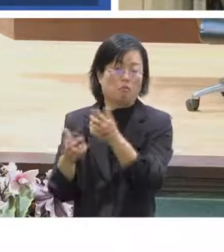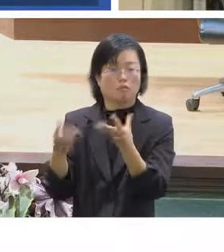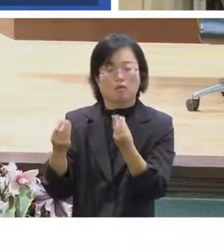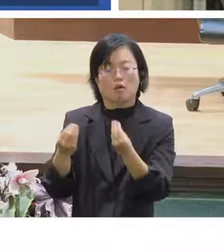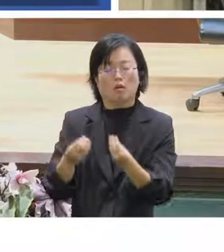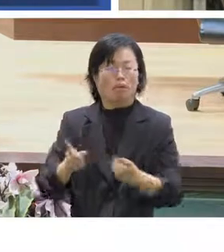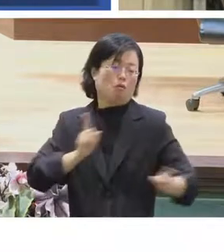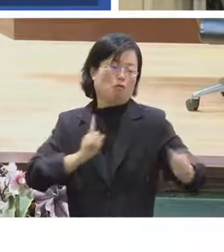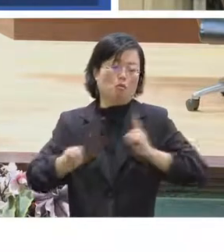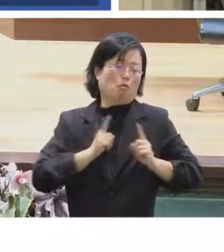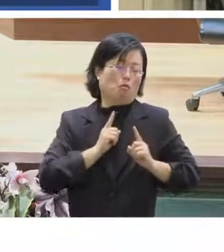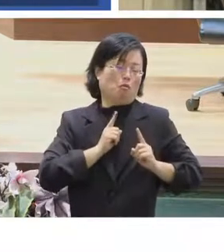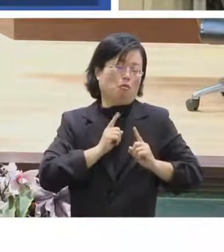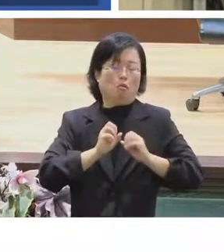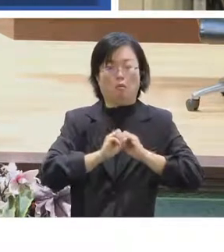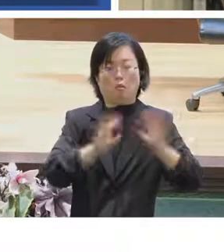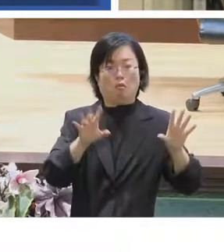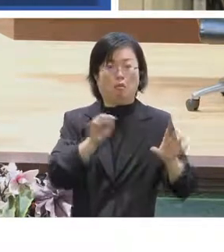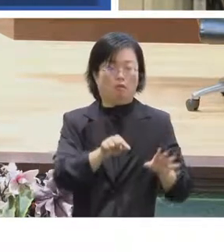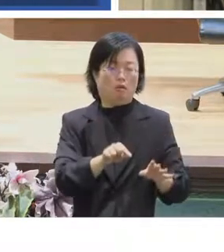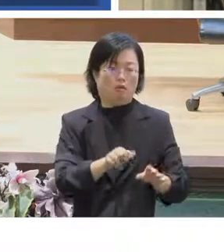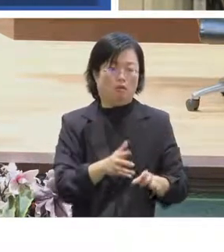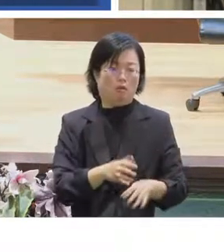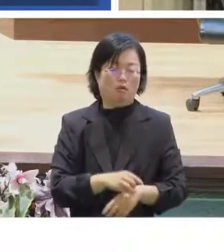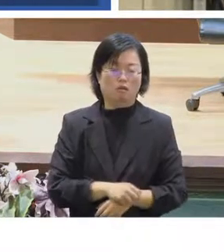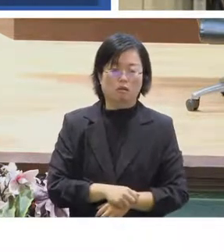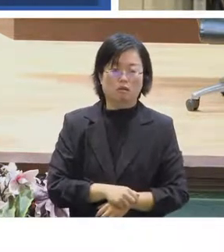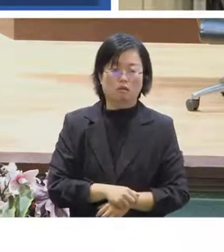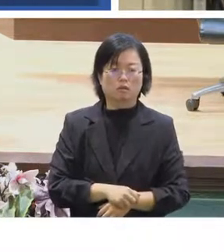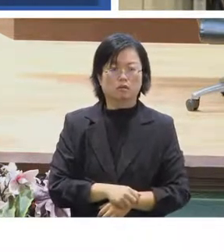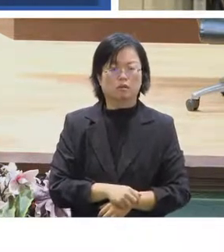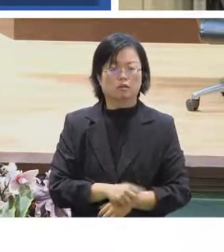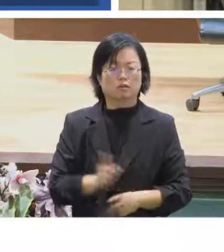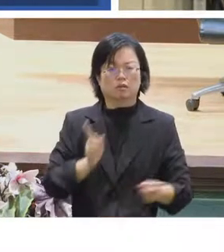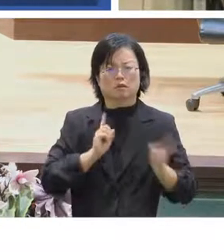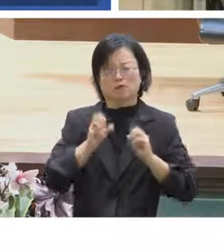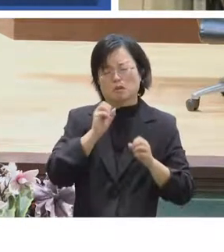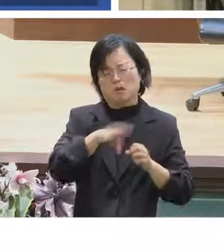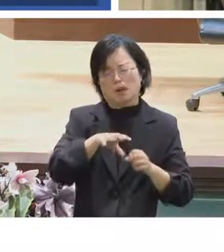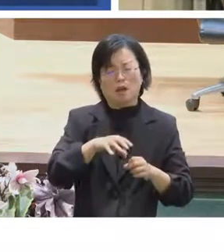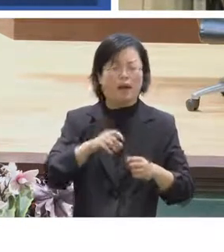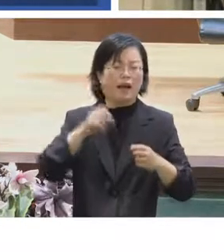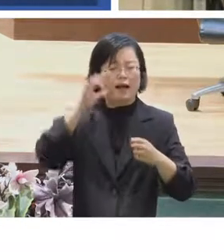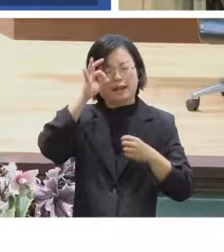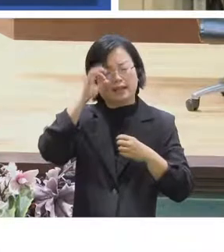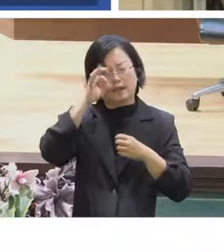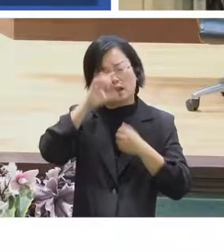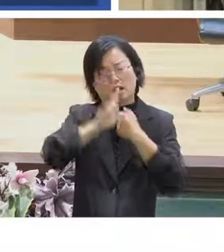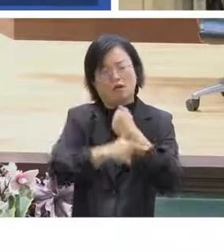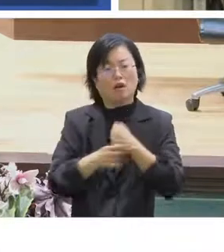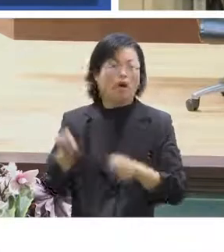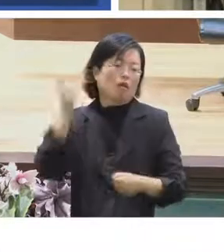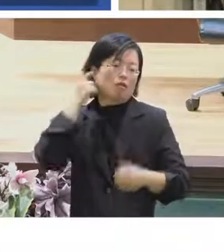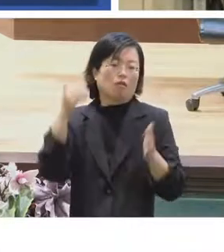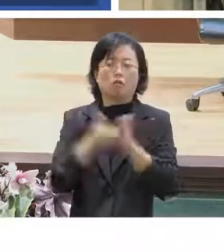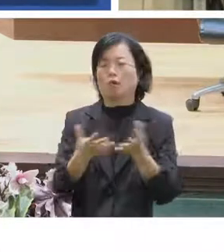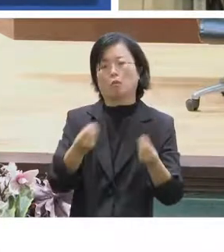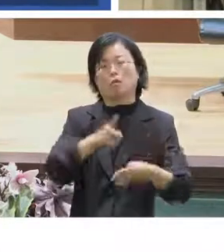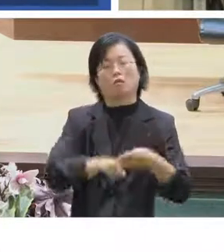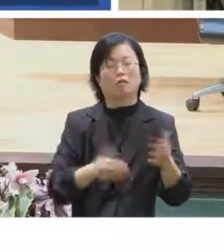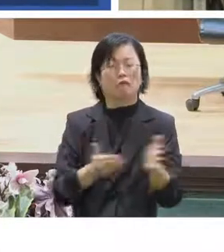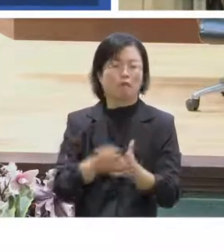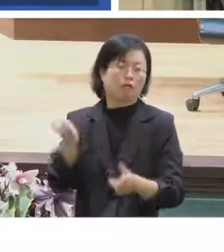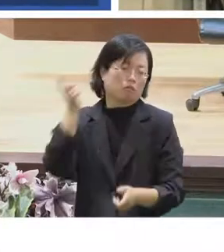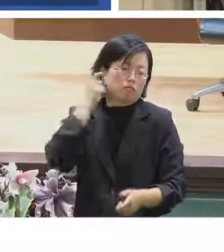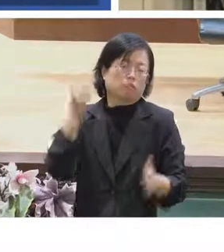是讲你的一些作为一个业界作为一个使用的你就讲你的看法，所以然后听完就听完了。所以我们是希望能够